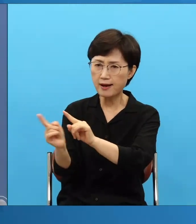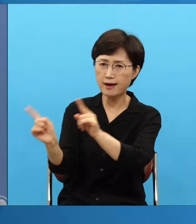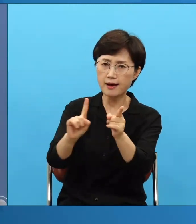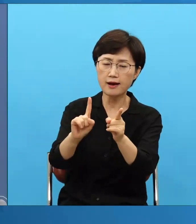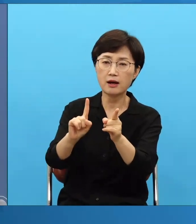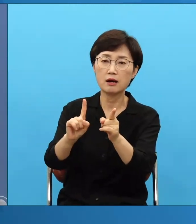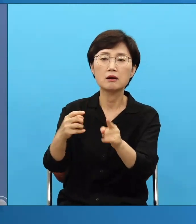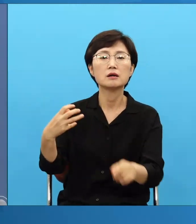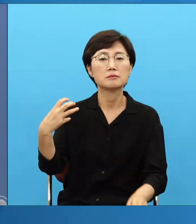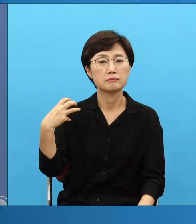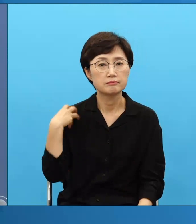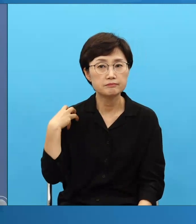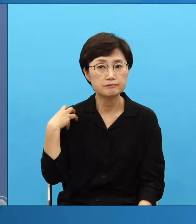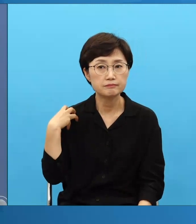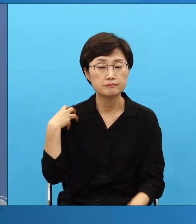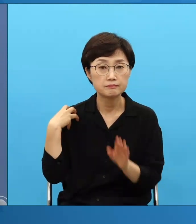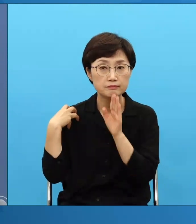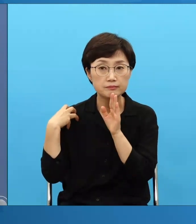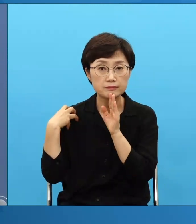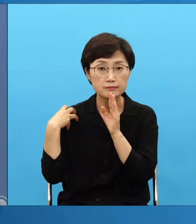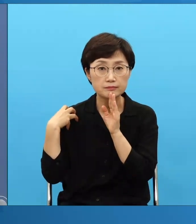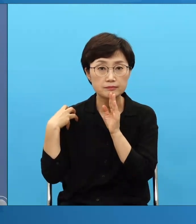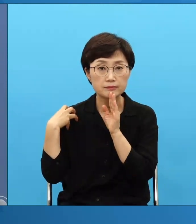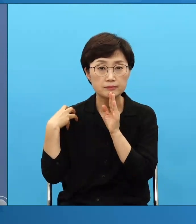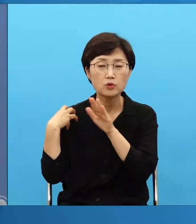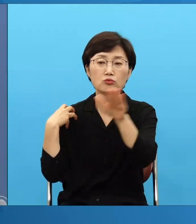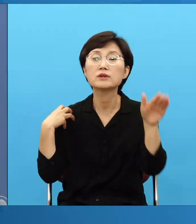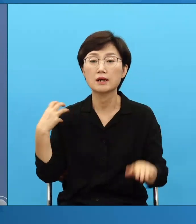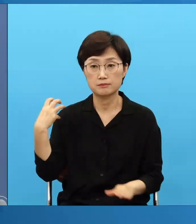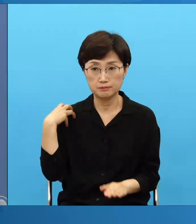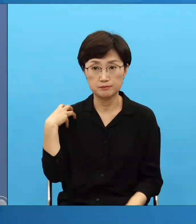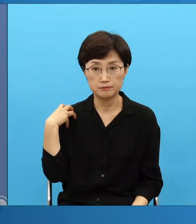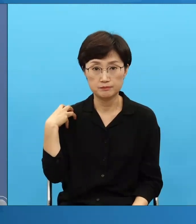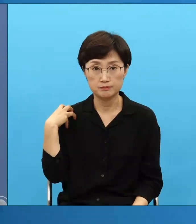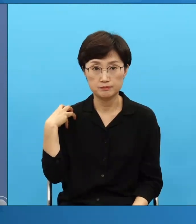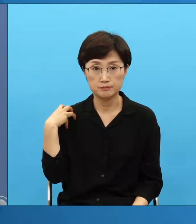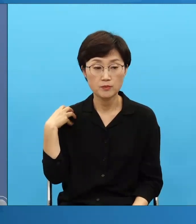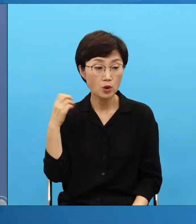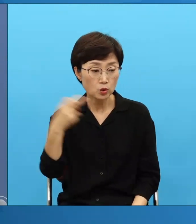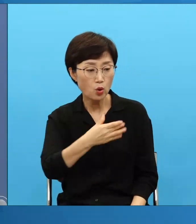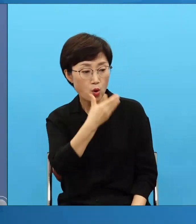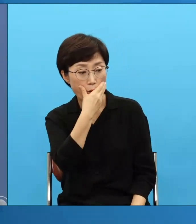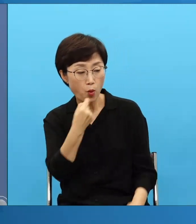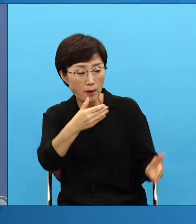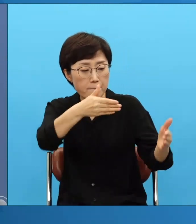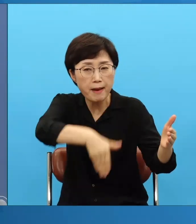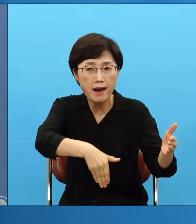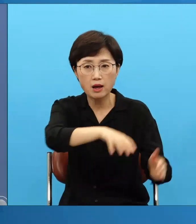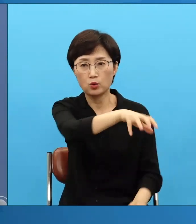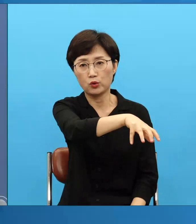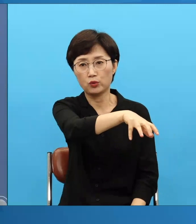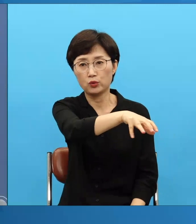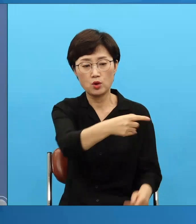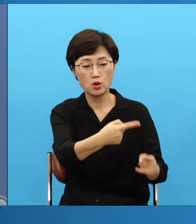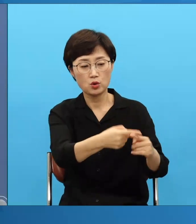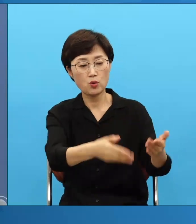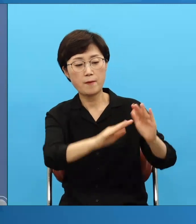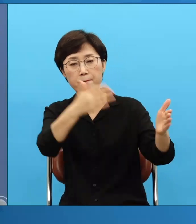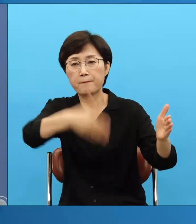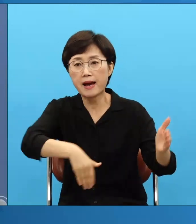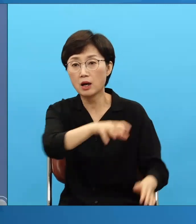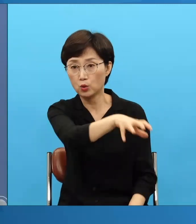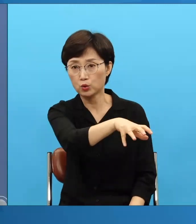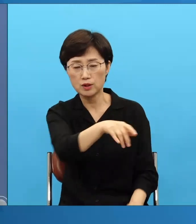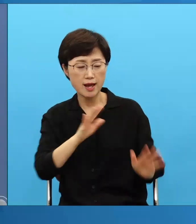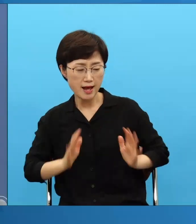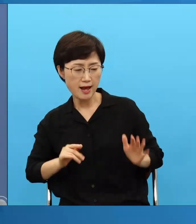the closing doors of churches. 아직도 교회가 없는 복음 없는 곳에 교회를 세워야 될 것입니다. And we have to